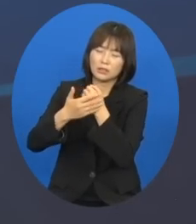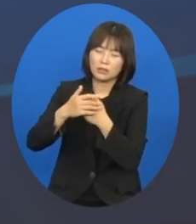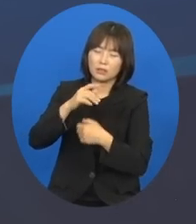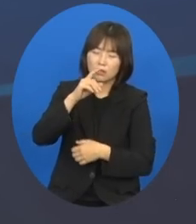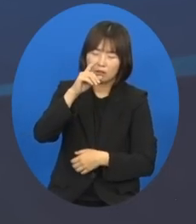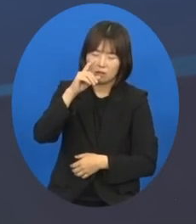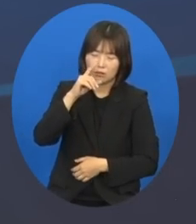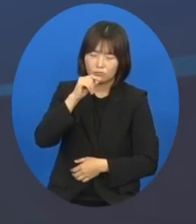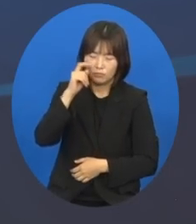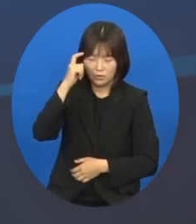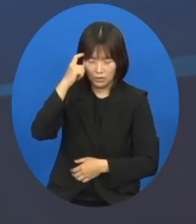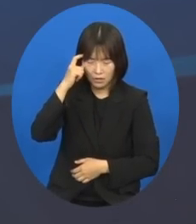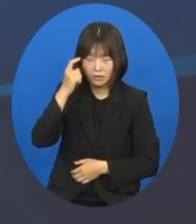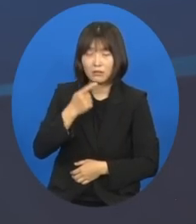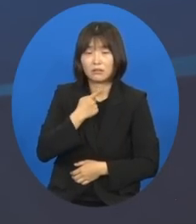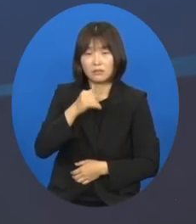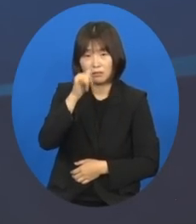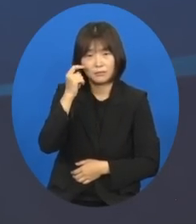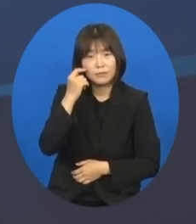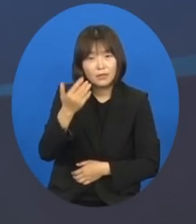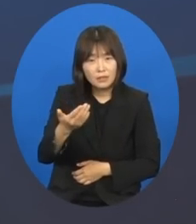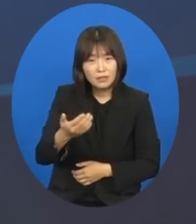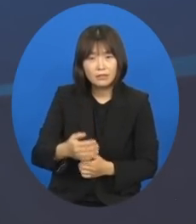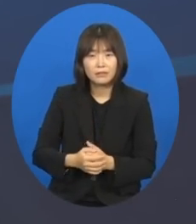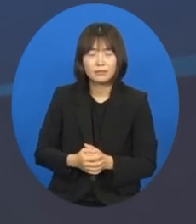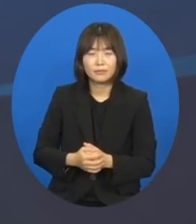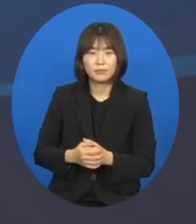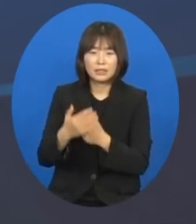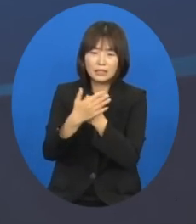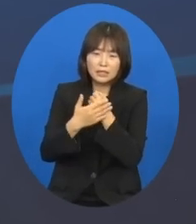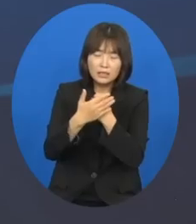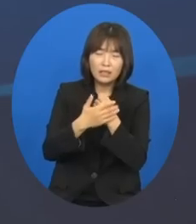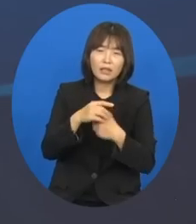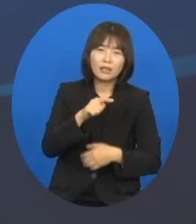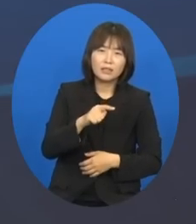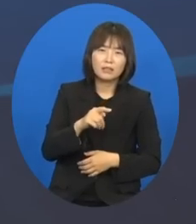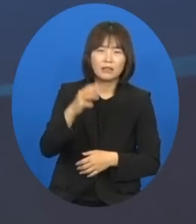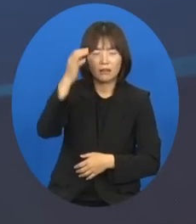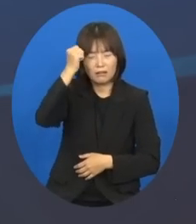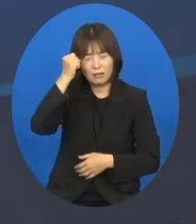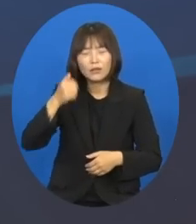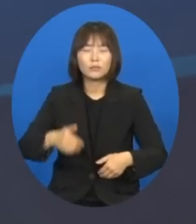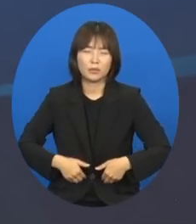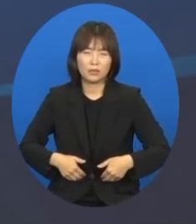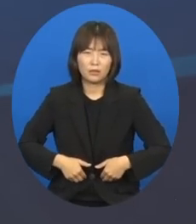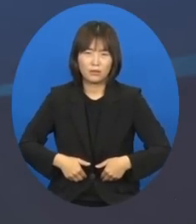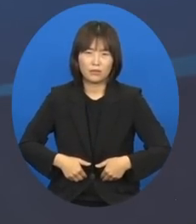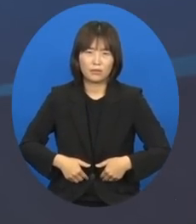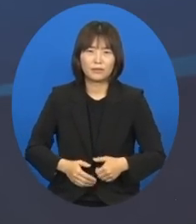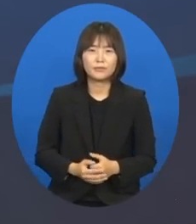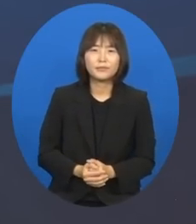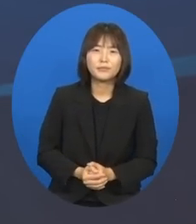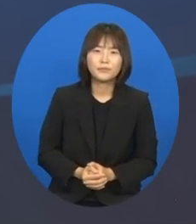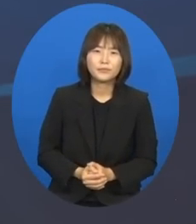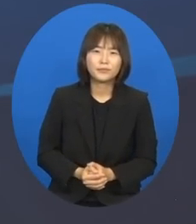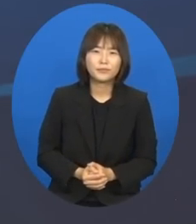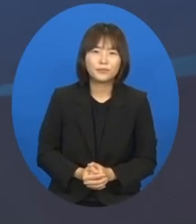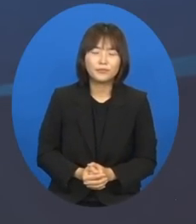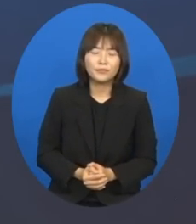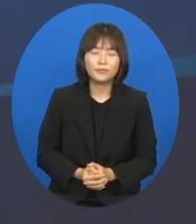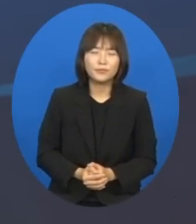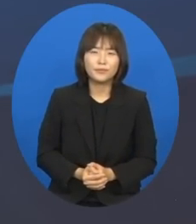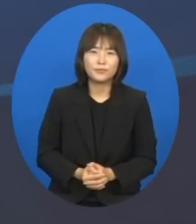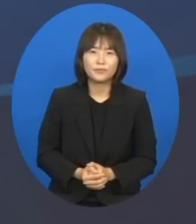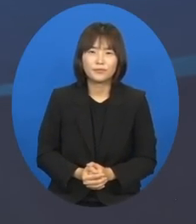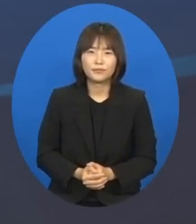있습니까 은혜는 기억하는 사람의 몫입니다 은혜는 잊어버리지 않아야 합니다 자